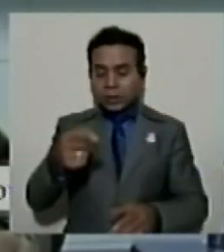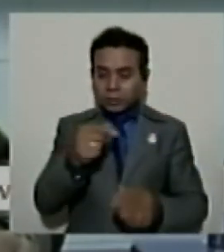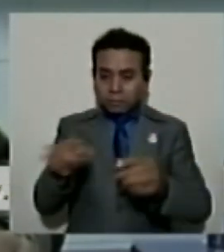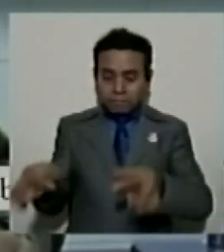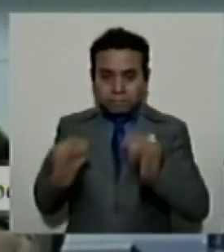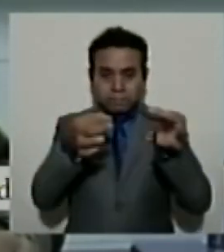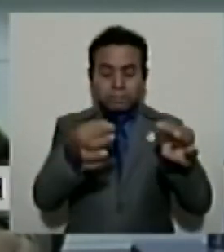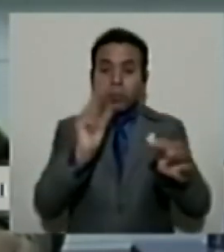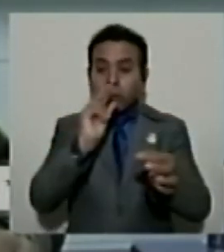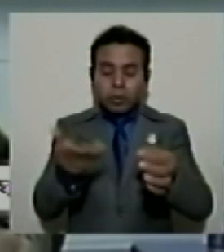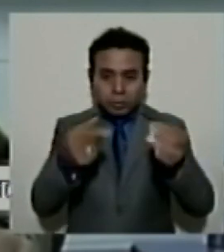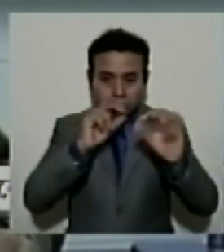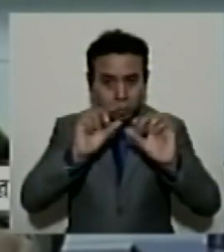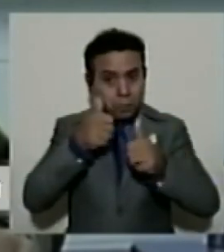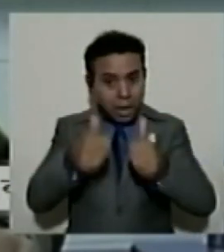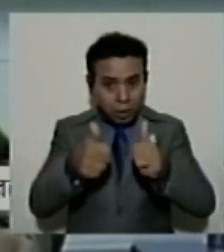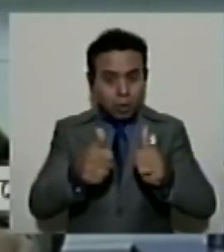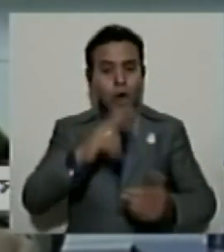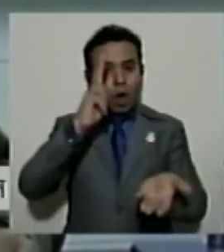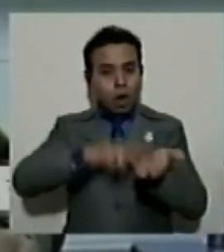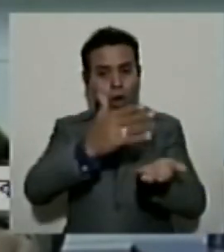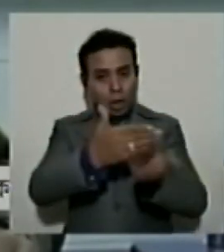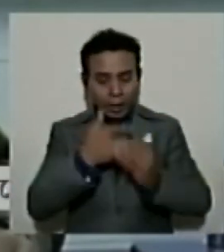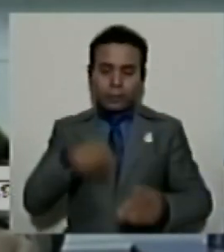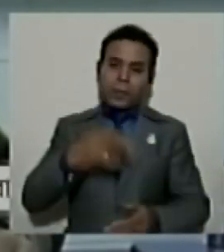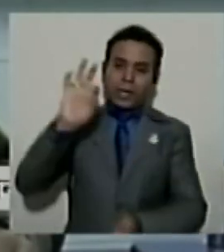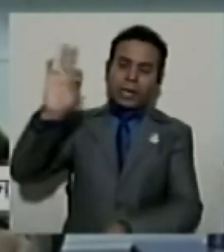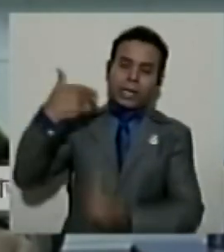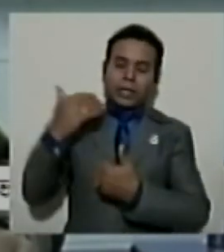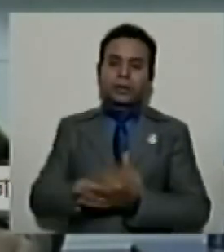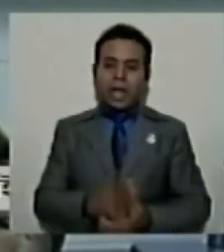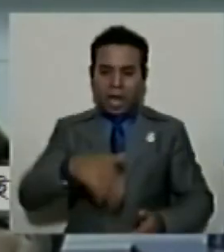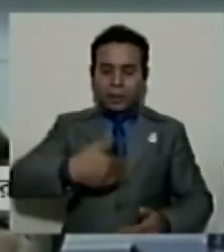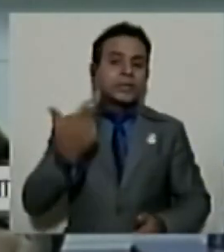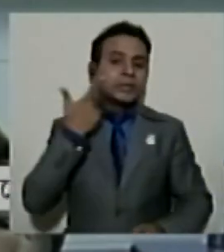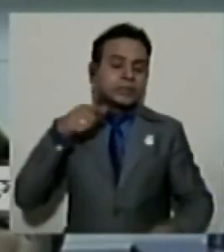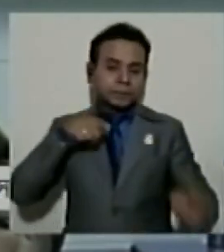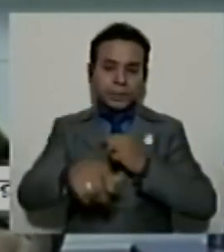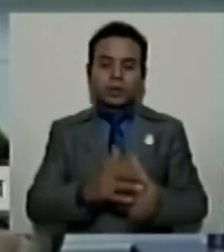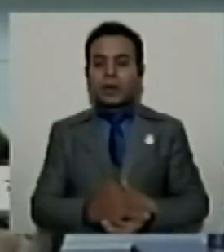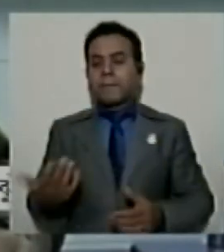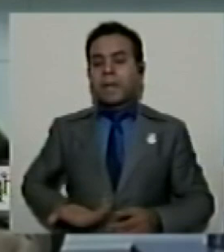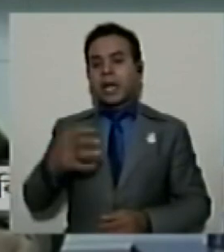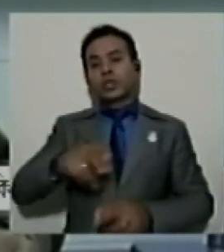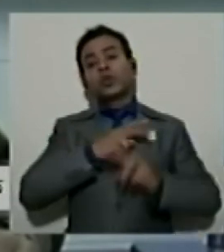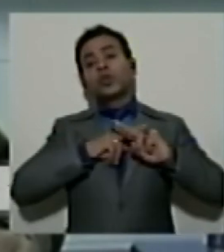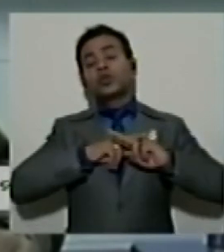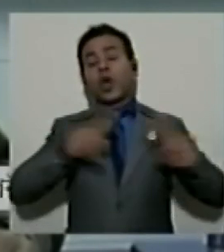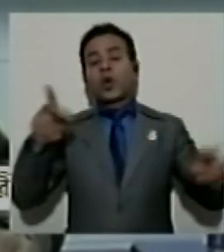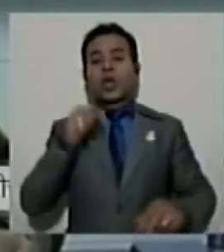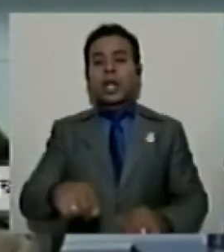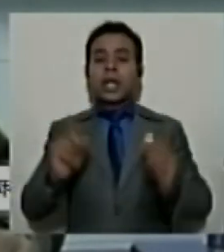মধ্যে নিরবিচ্ছিন্নভাবে দেশের প্রতিটি কোভিড হসপিটাল সহ অন্যান্য জায়গায় যেখানে এই N95 বা KN95 বা